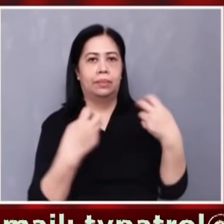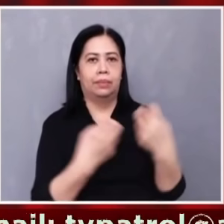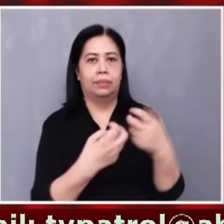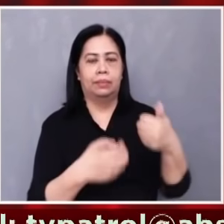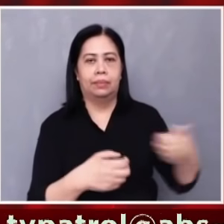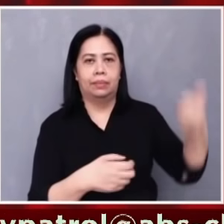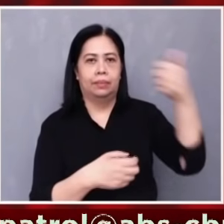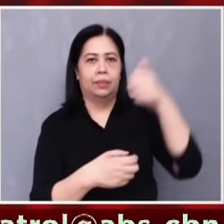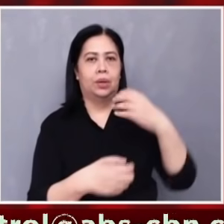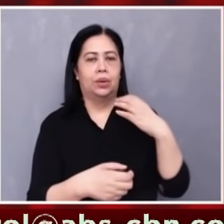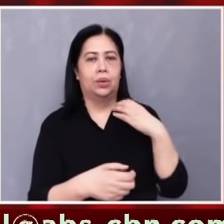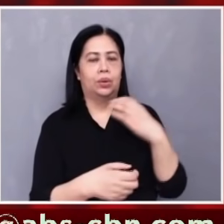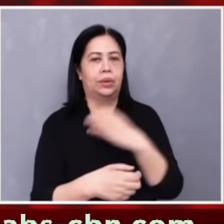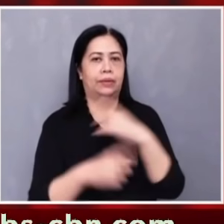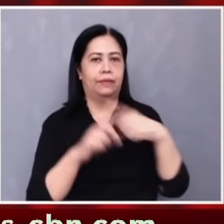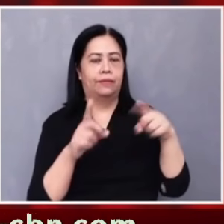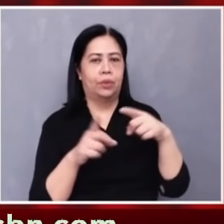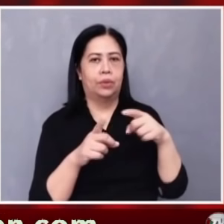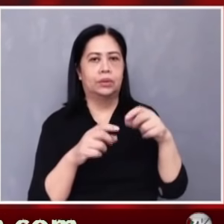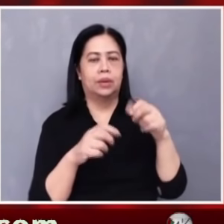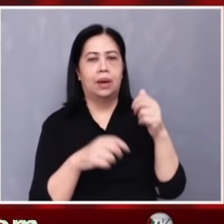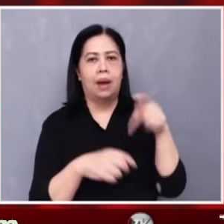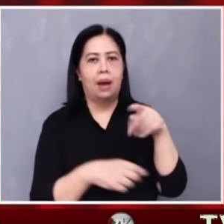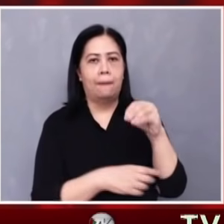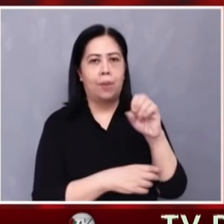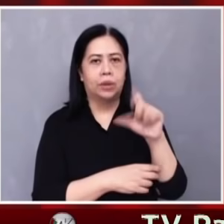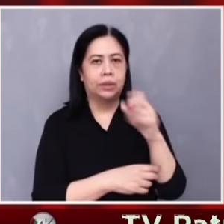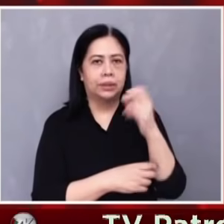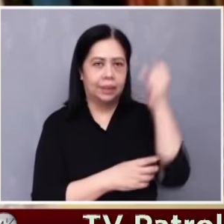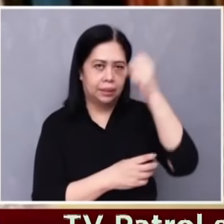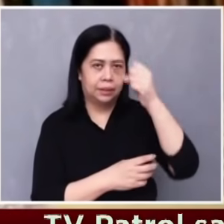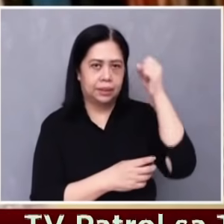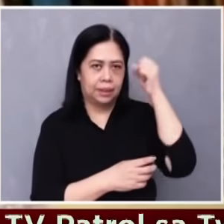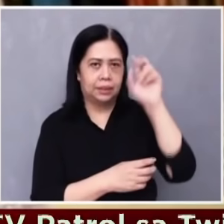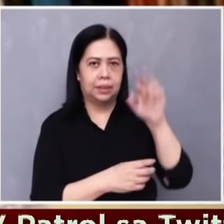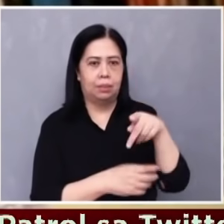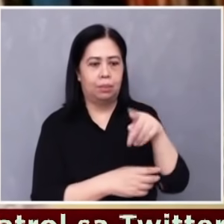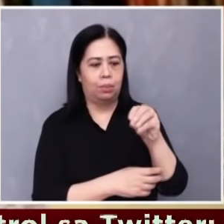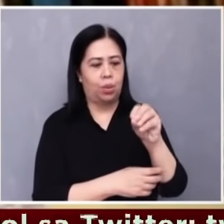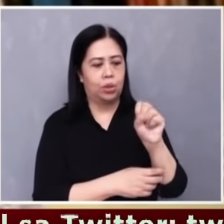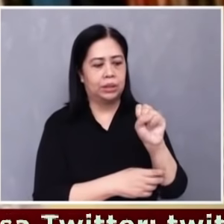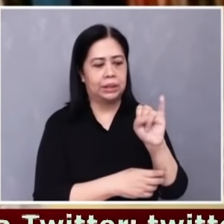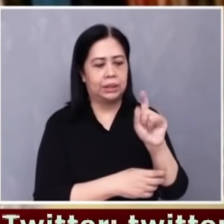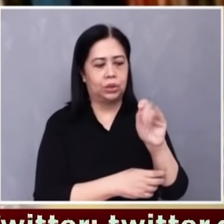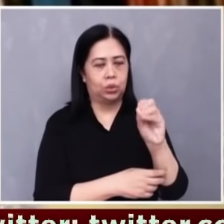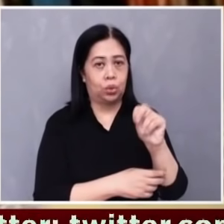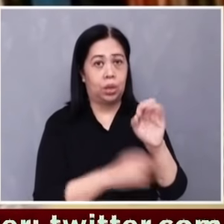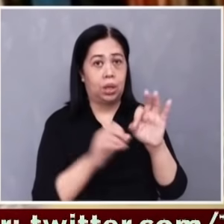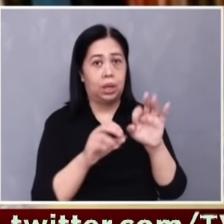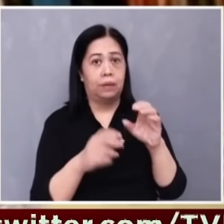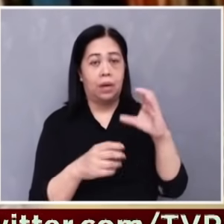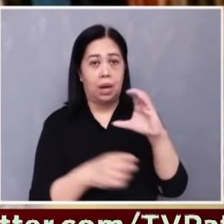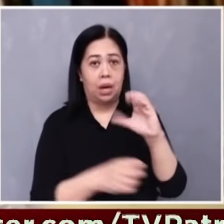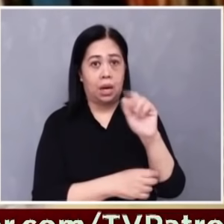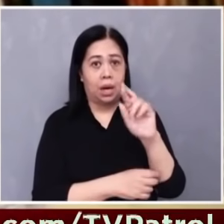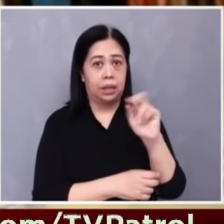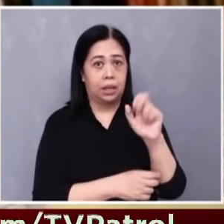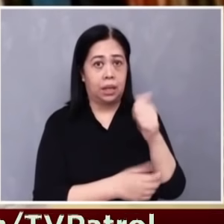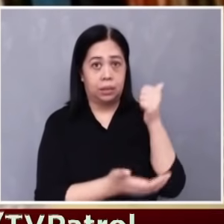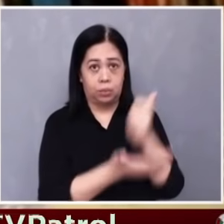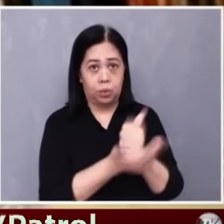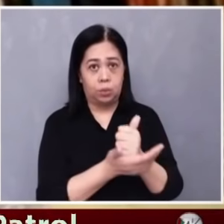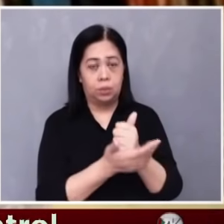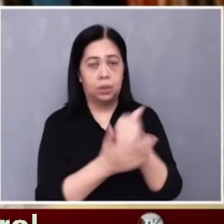for the Causes of Saints sa Vatican ang posisyo. And once the cardinals approve, they will recommend sa Santo